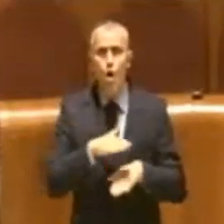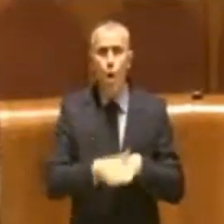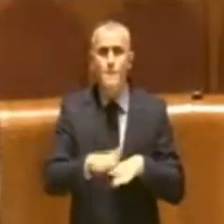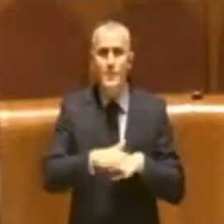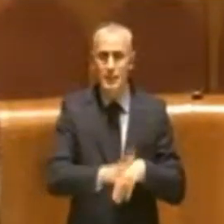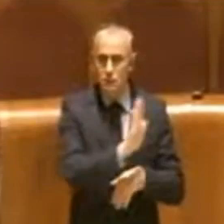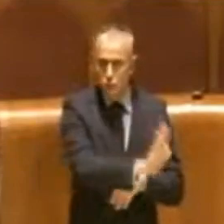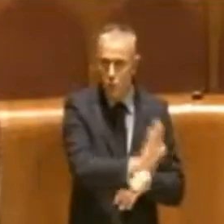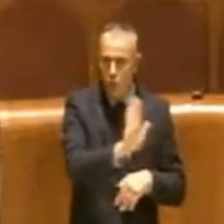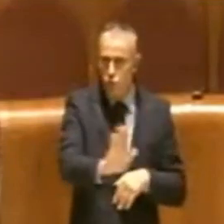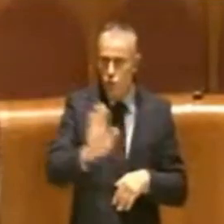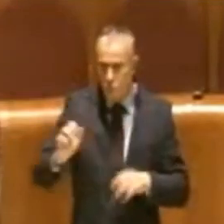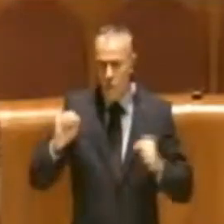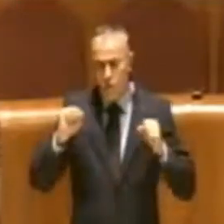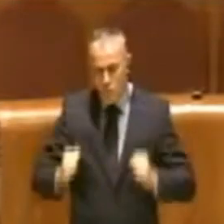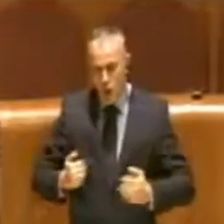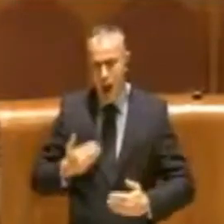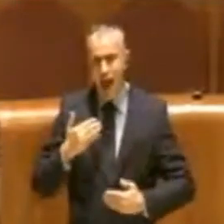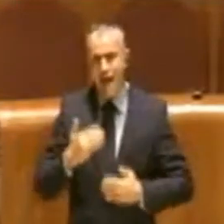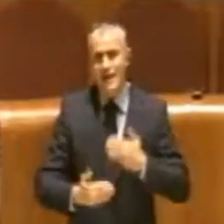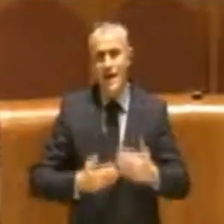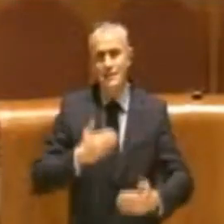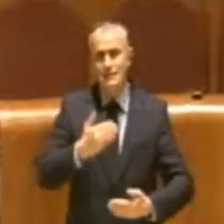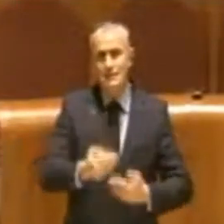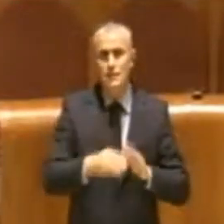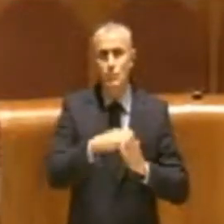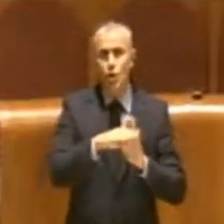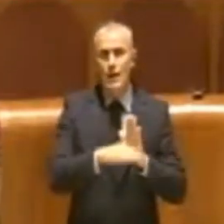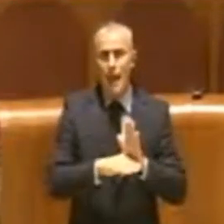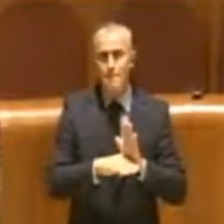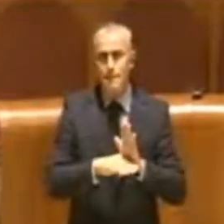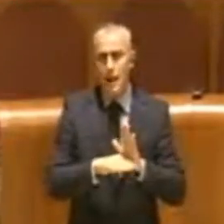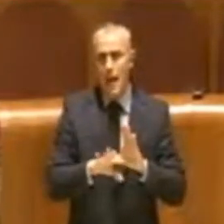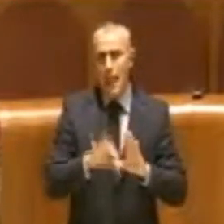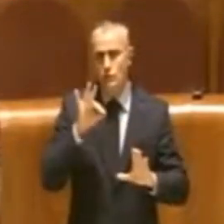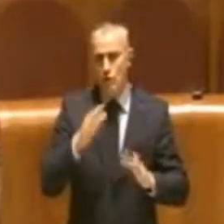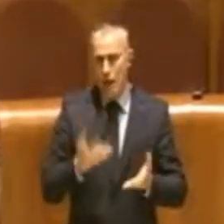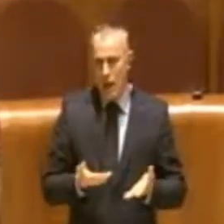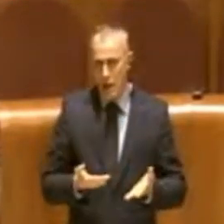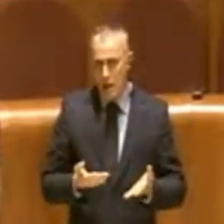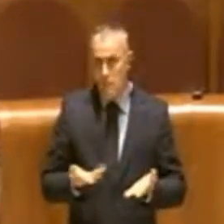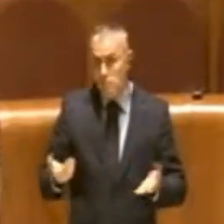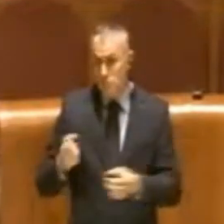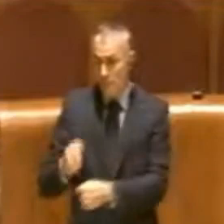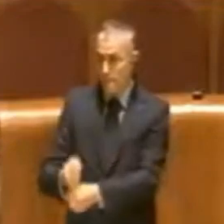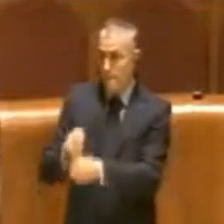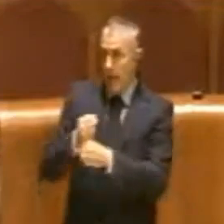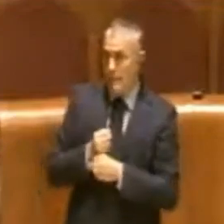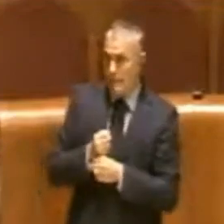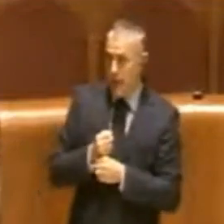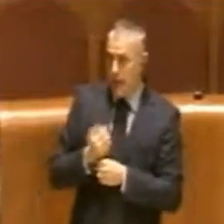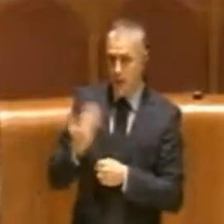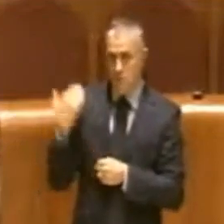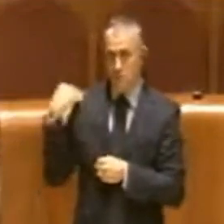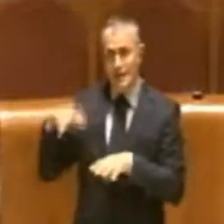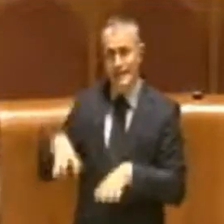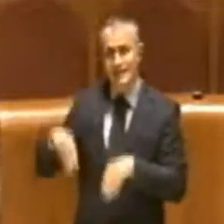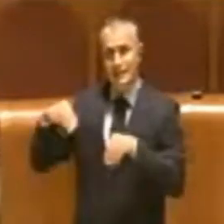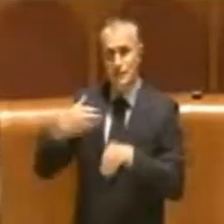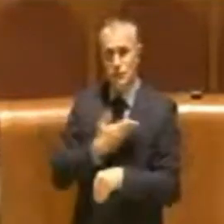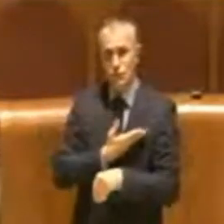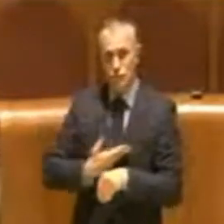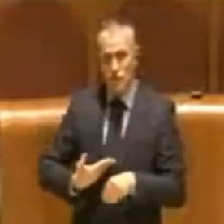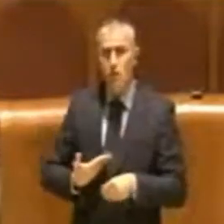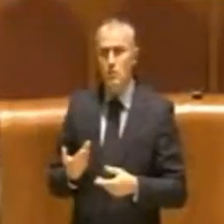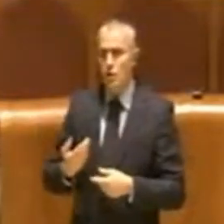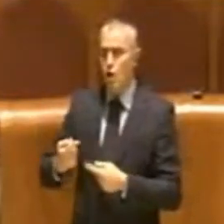avanti il programma elettorale, il programma di mandato con il quale, insomma, abbiamo all'inizio consiliatura dato fiducia a